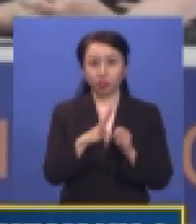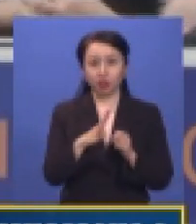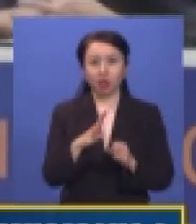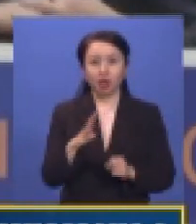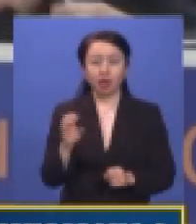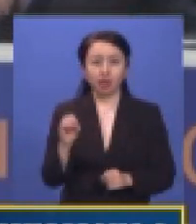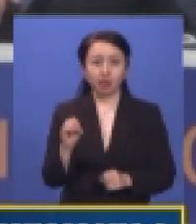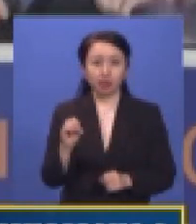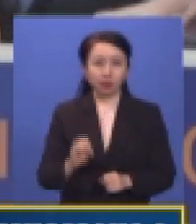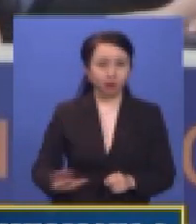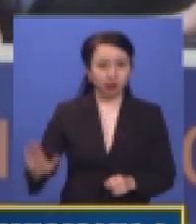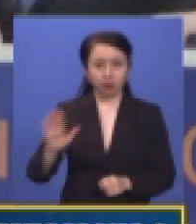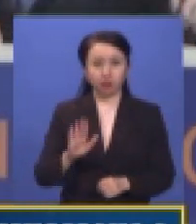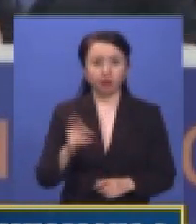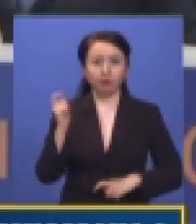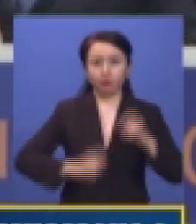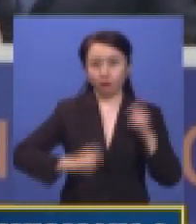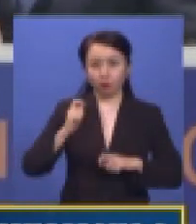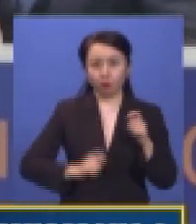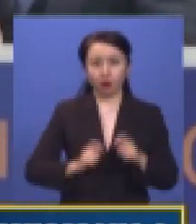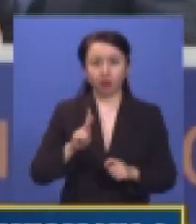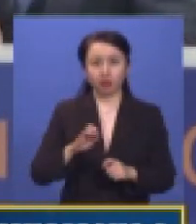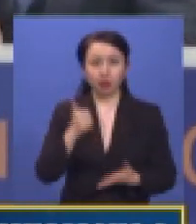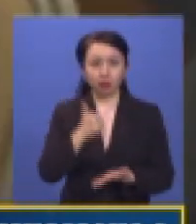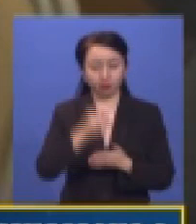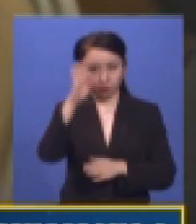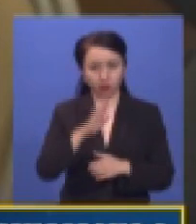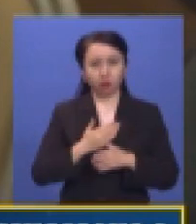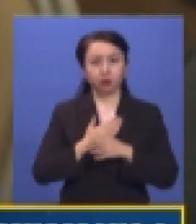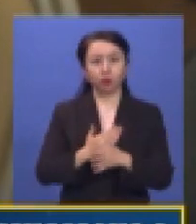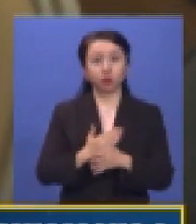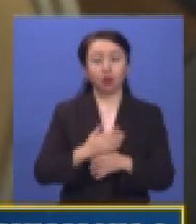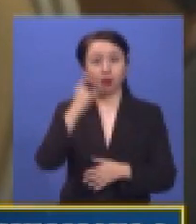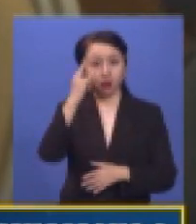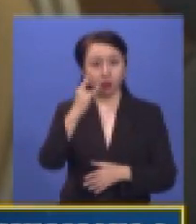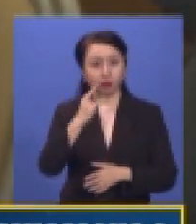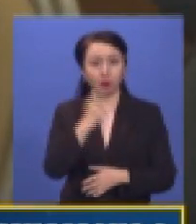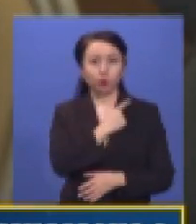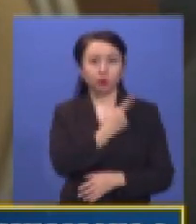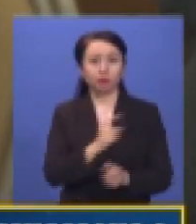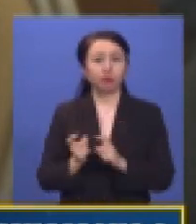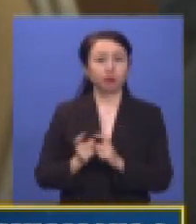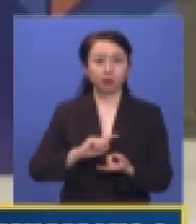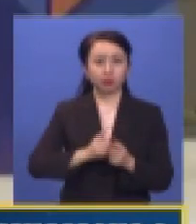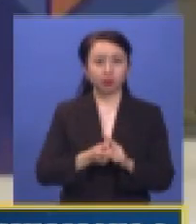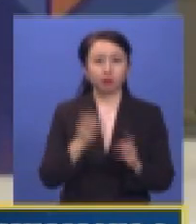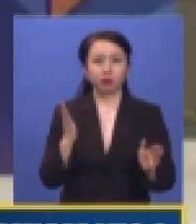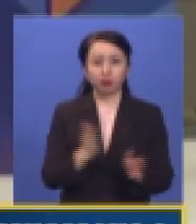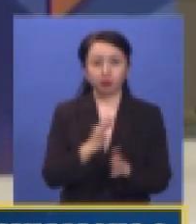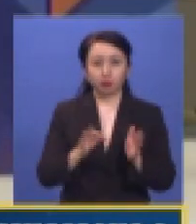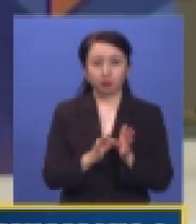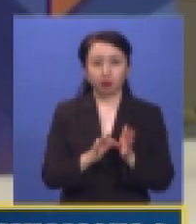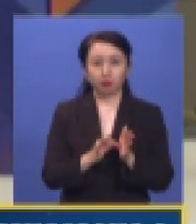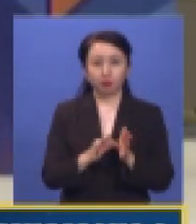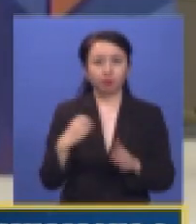Евразийского форума «КАЗ Энерджи». Глава государства подчеркнул твердую приверженность Казахстана глобальным усилиям в борьбе с изменением климата и